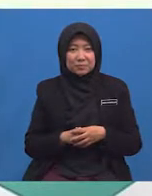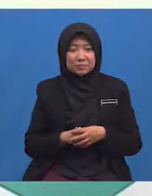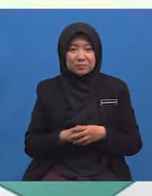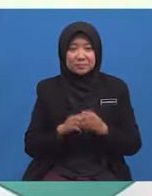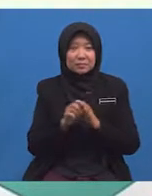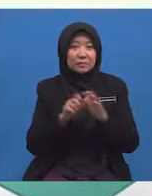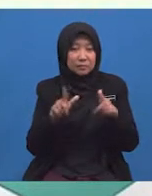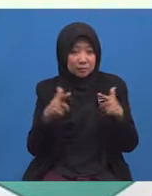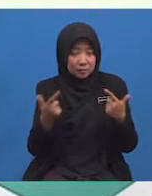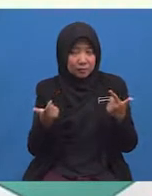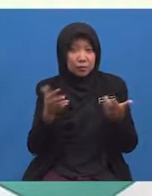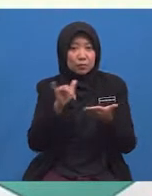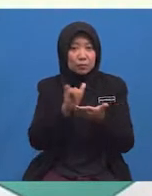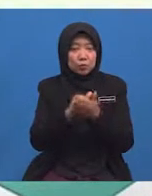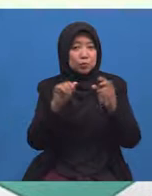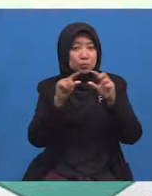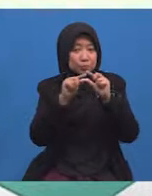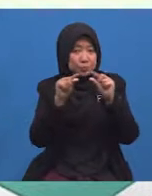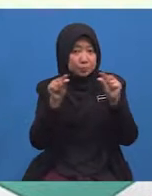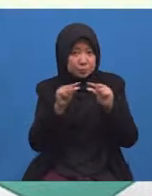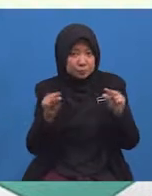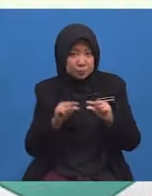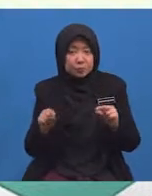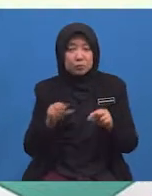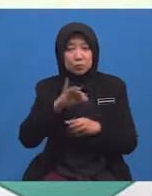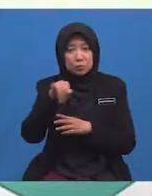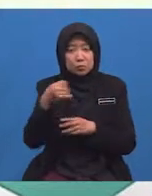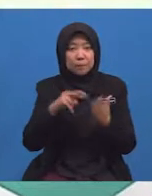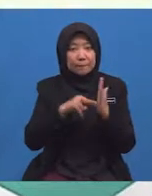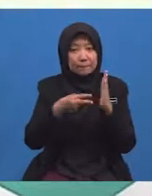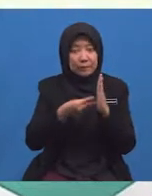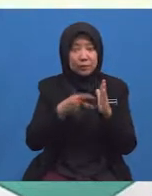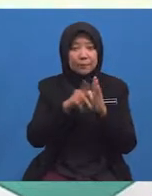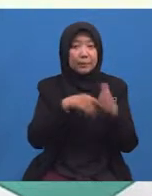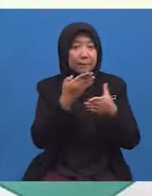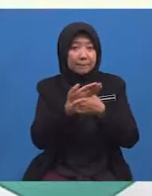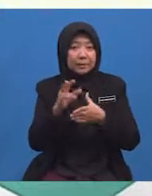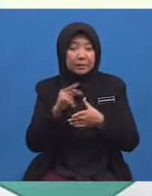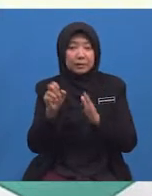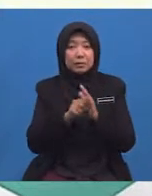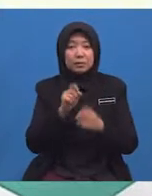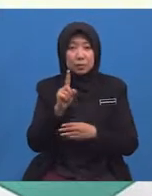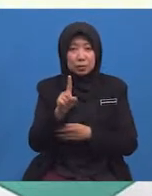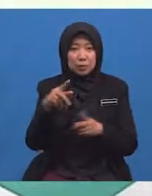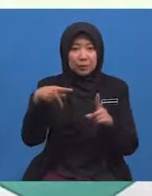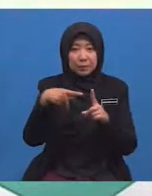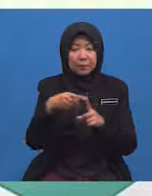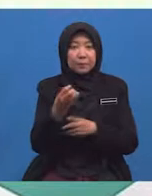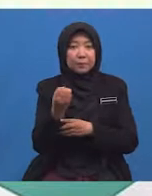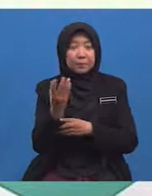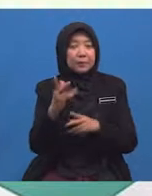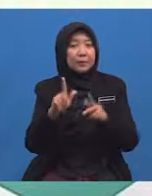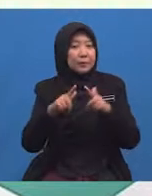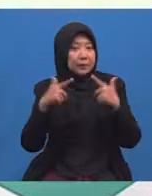Selain itu, susun lapis juga bermaksud pembahagian sesuatu kepada beberapa